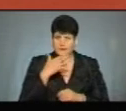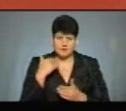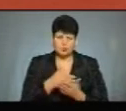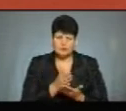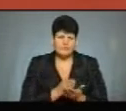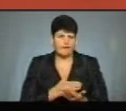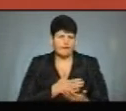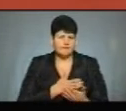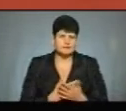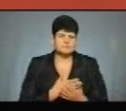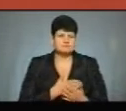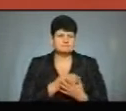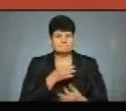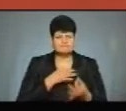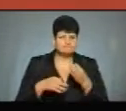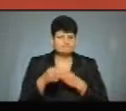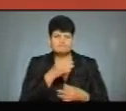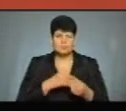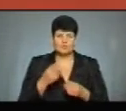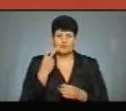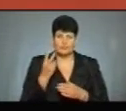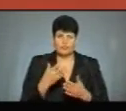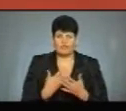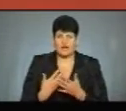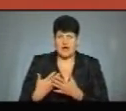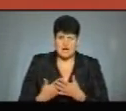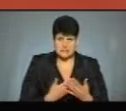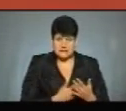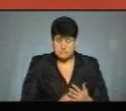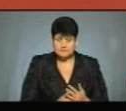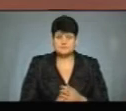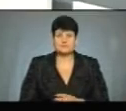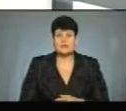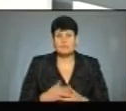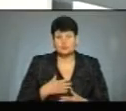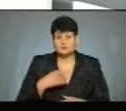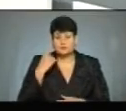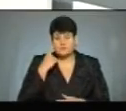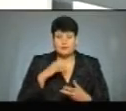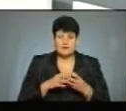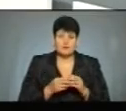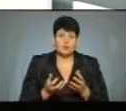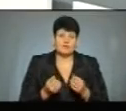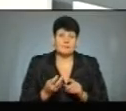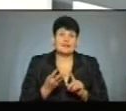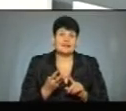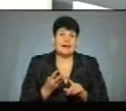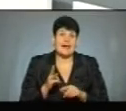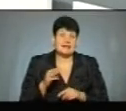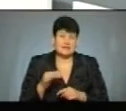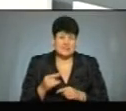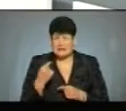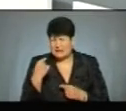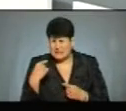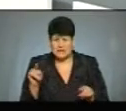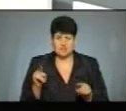активно включилися в процес обговорення цих двох варіантів перспективного плану. На мою думку, в результаті ми отримаємо якийсь третій, зовсім інший